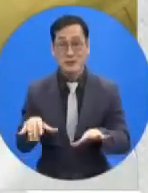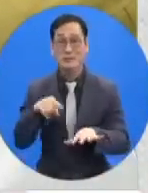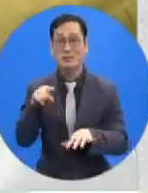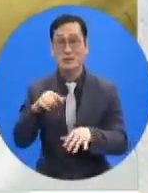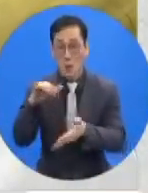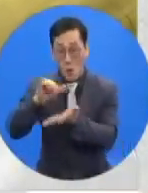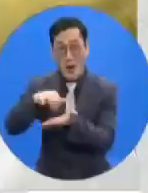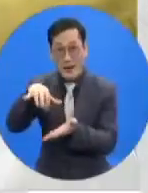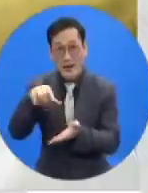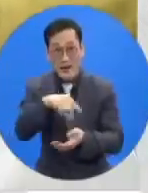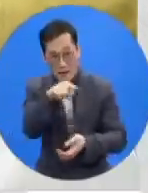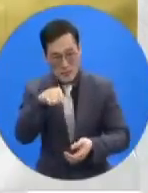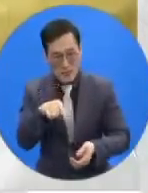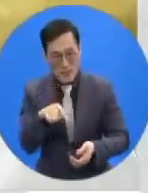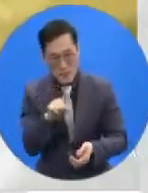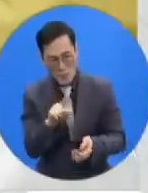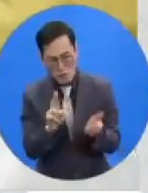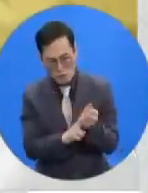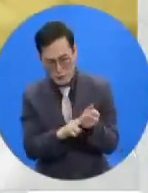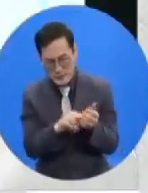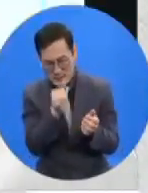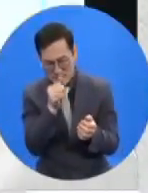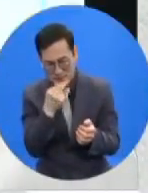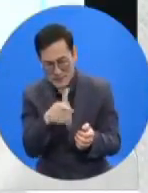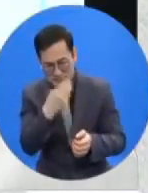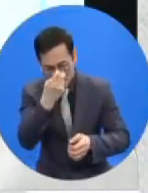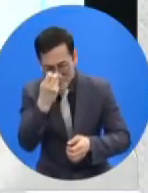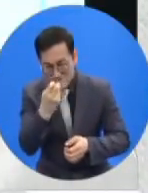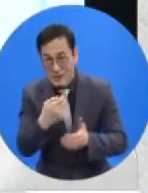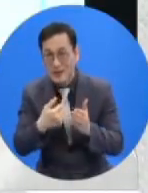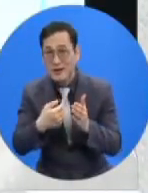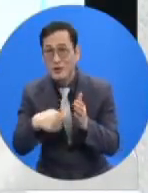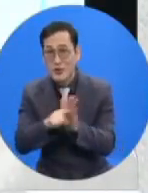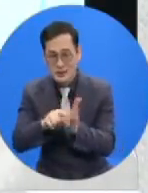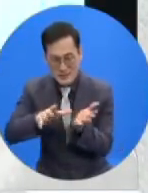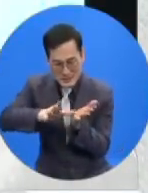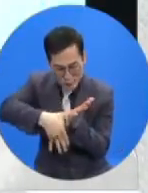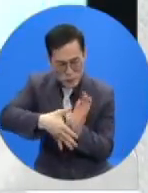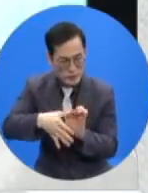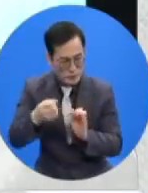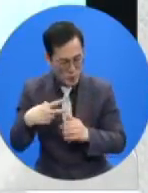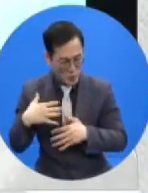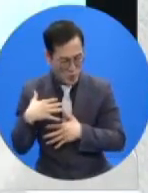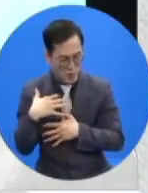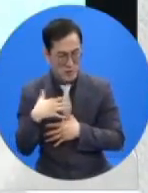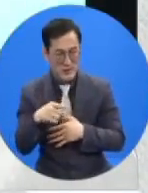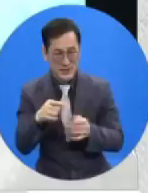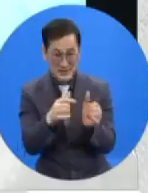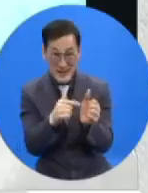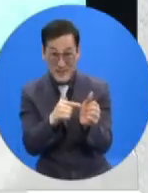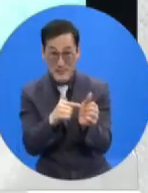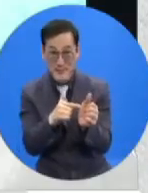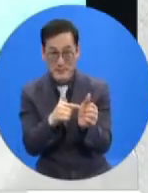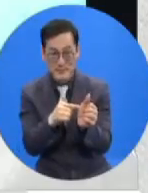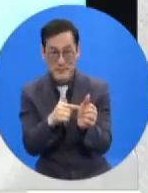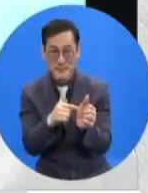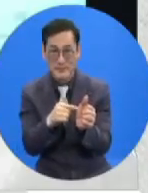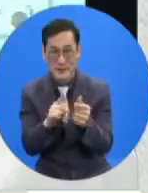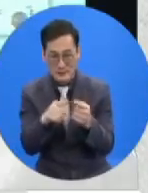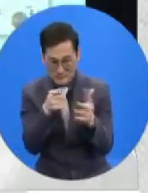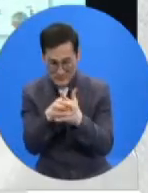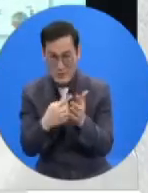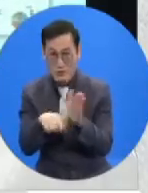이러한 어떤 정책을 취하자는 게 아니라 한시적으로 위급상에서, 왜냐하면 지금 현재까지 자가격리자가 한 4만 명 가까이